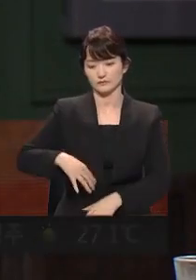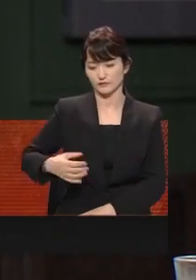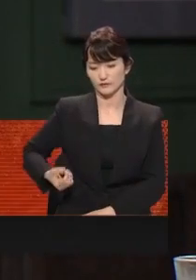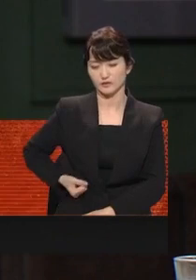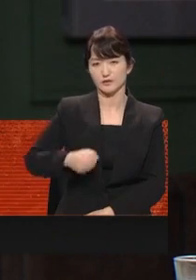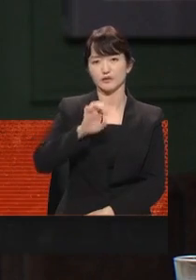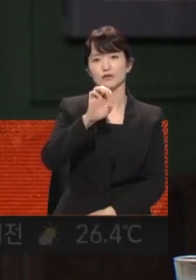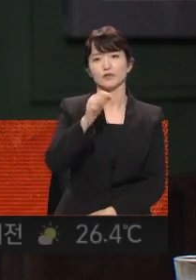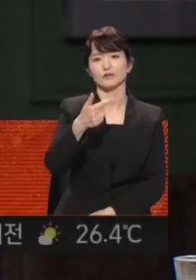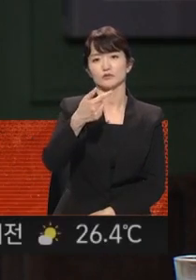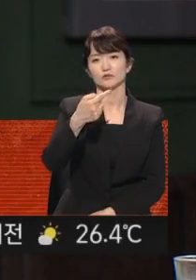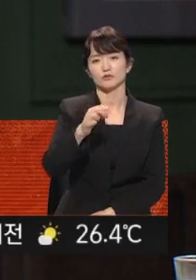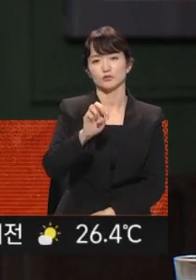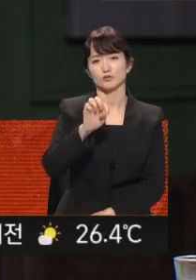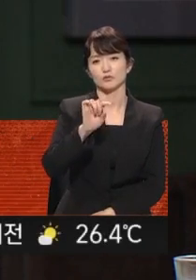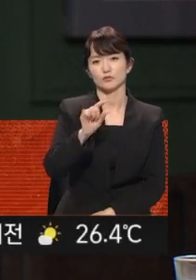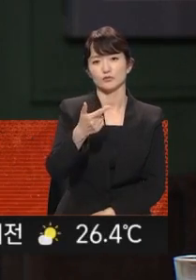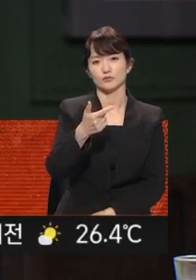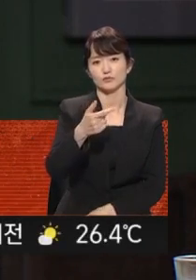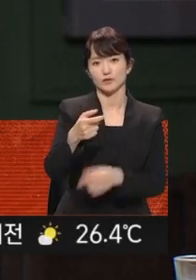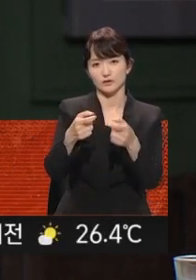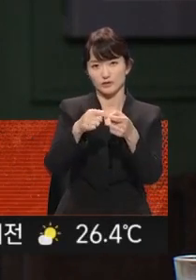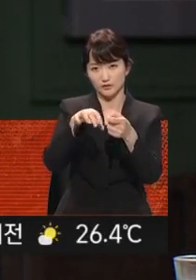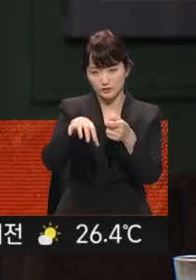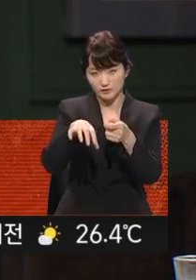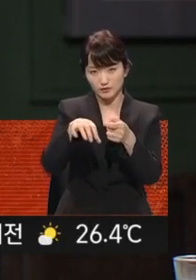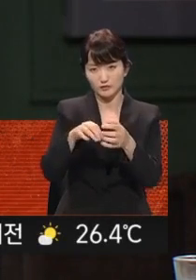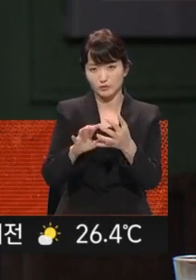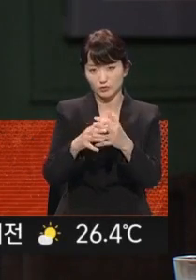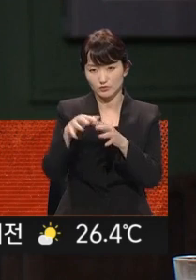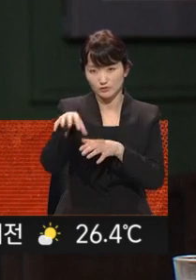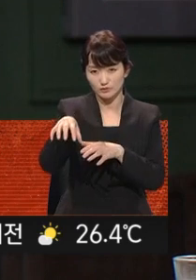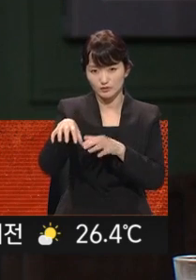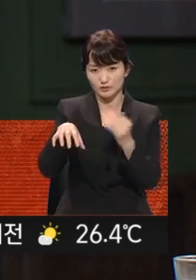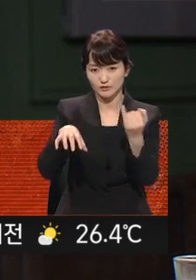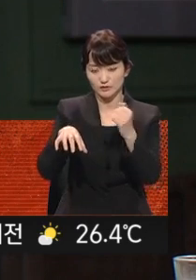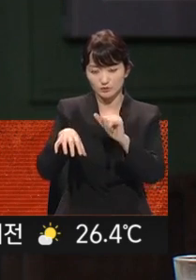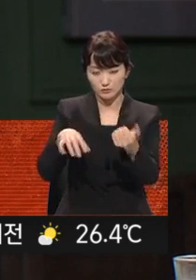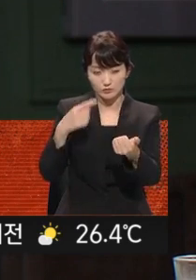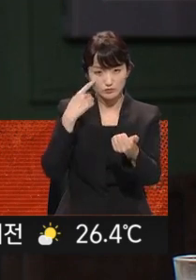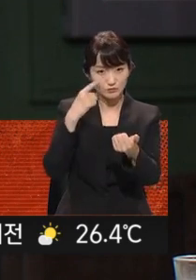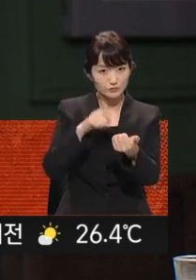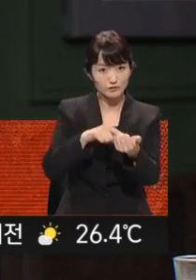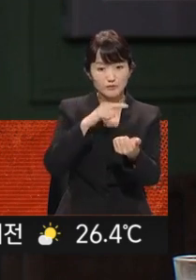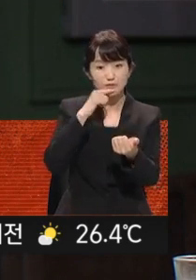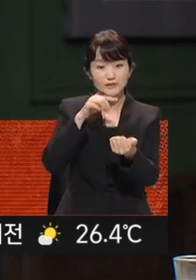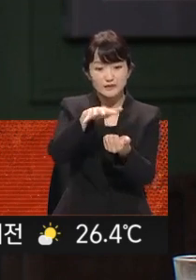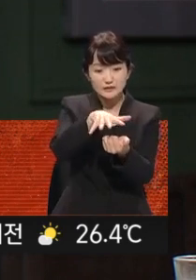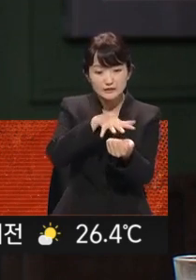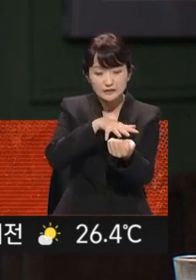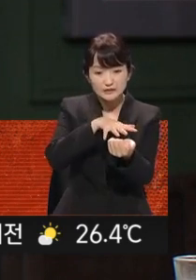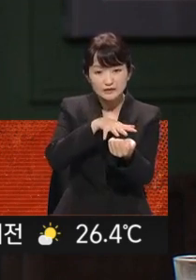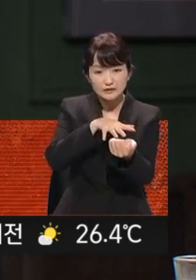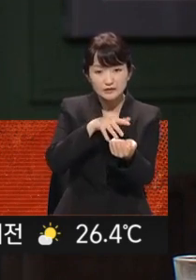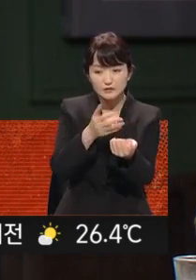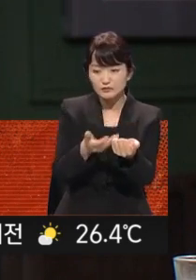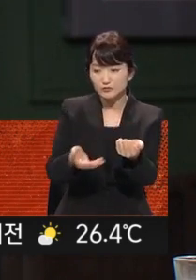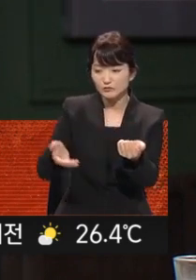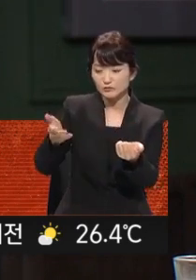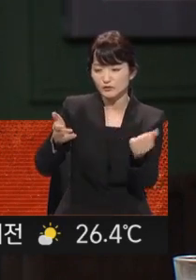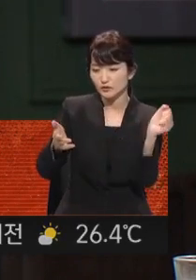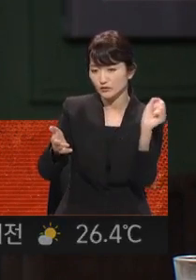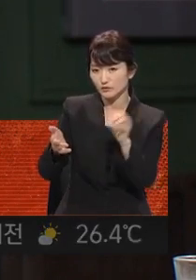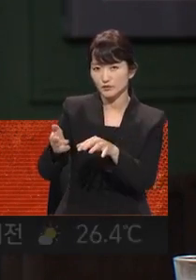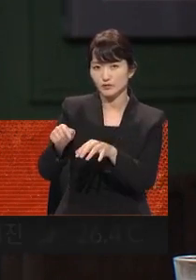프놈펜 인근 칸날 주에 한 마을 공사장에서 여성의 시신 하나가 발견이 됐습니다 붉은 천에 쌓인 채로 웅덩이에 버려진 한국인